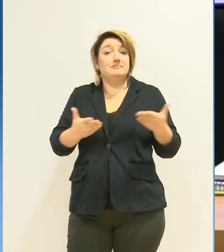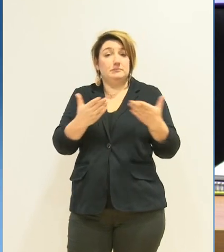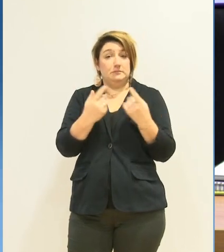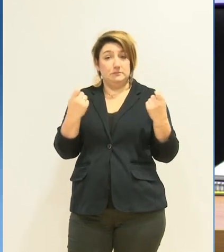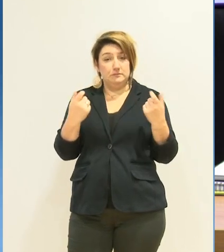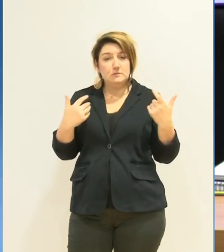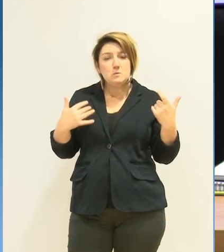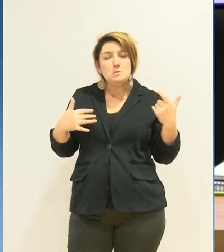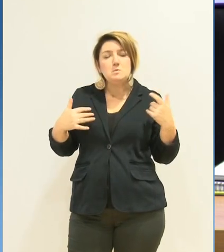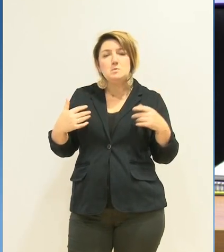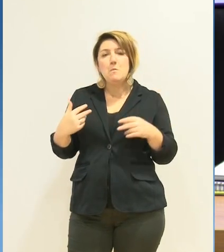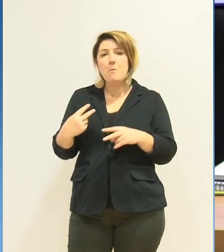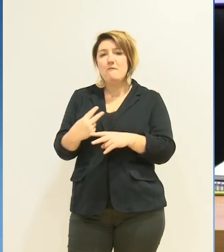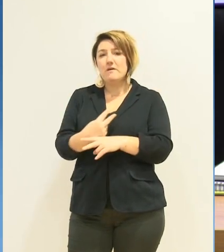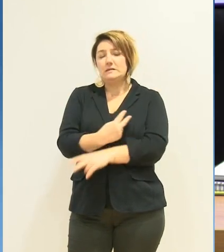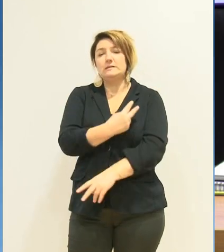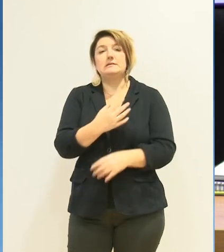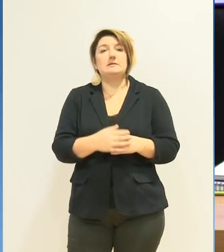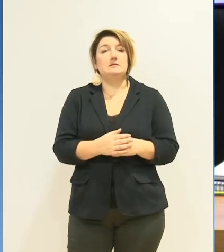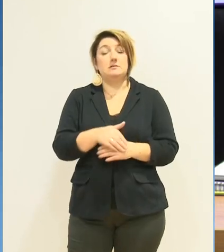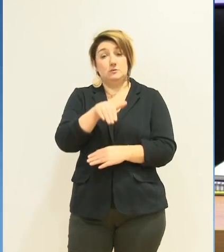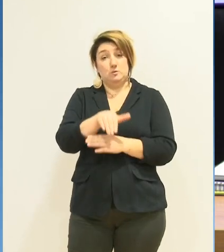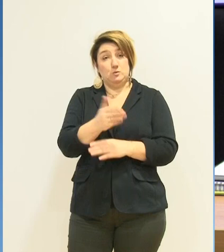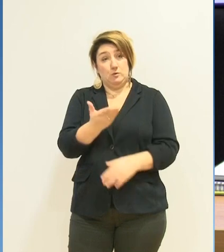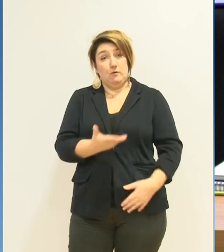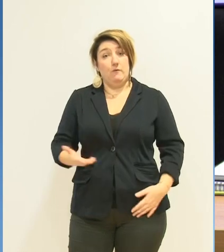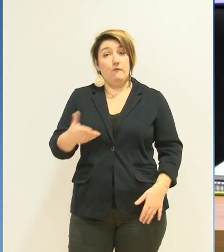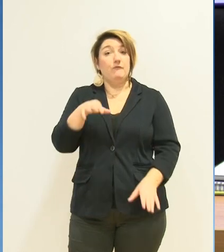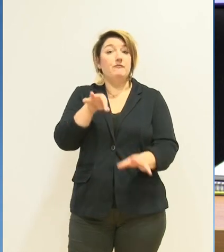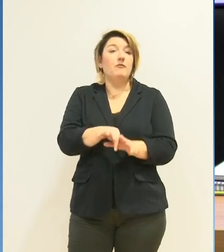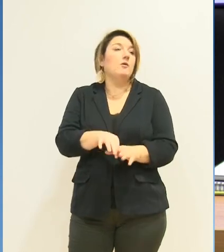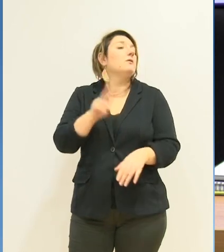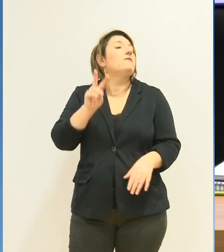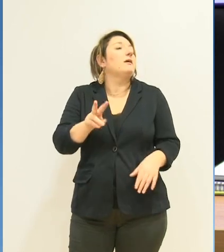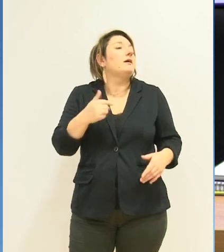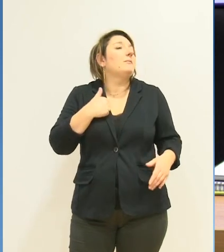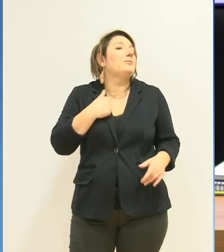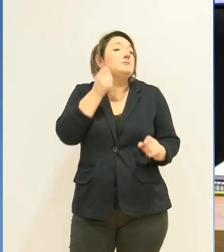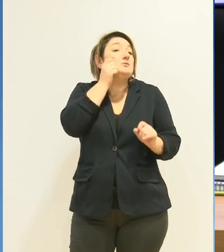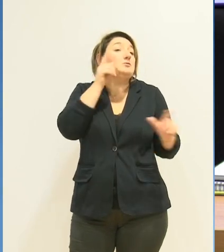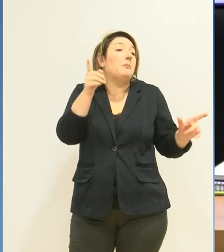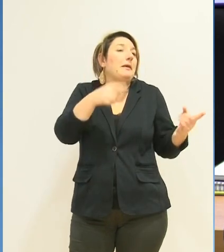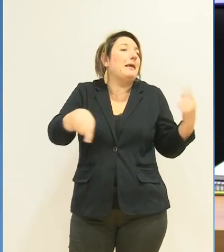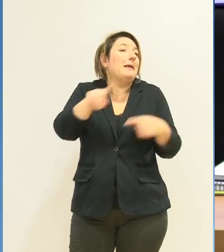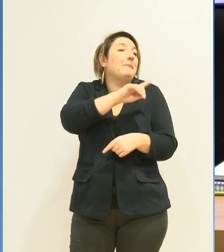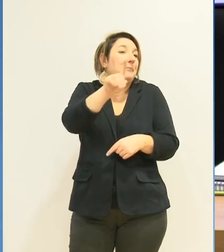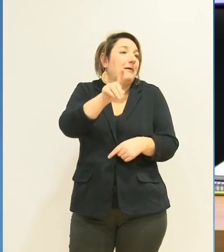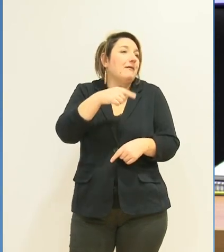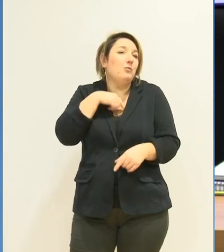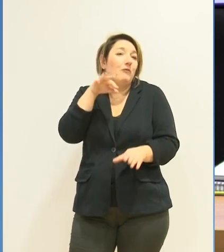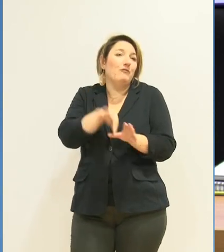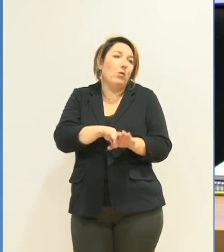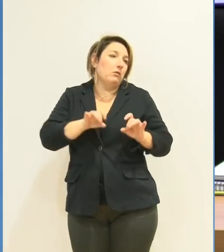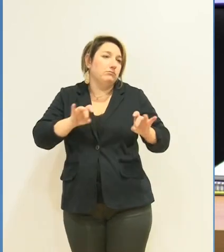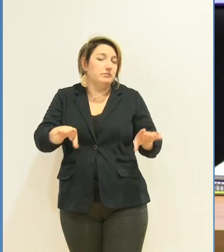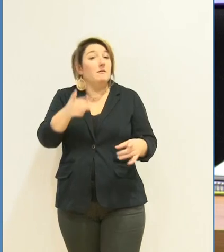vous allez voter ce soir à une surprise que sur notre vote vous allez voter ce soir